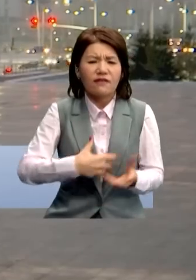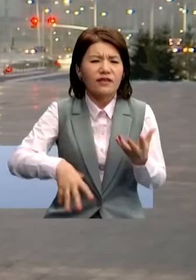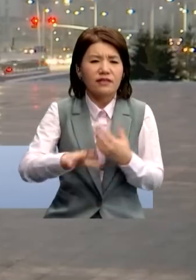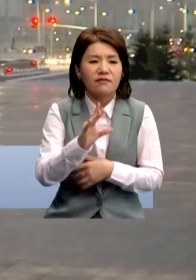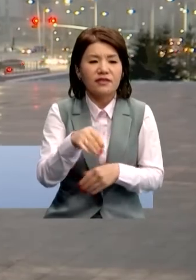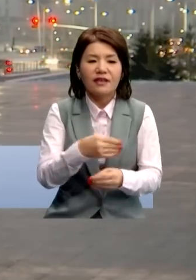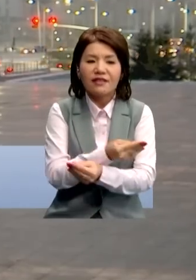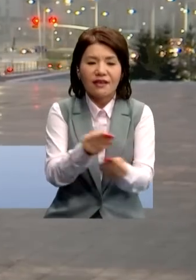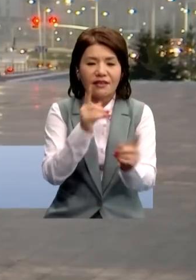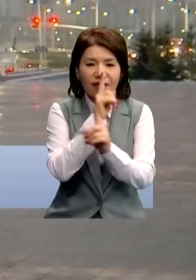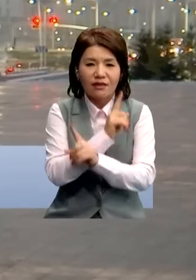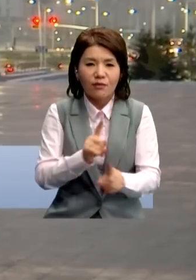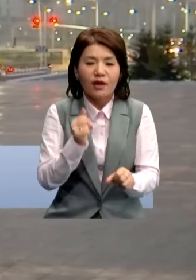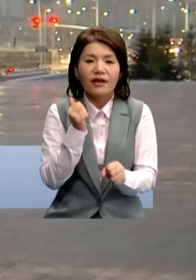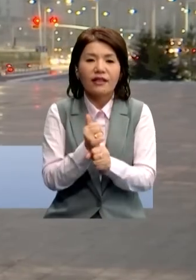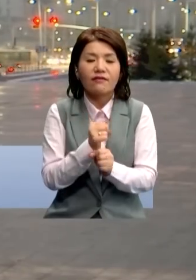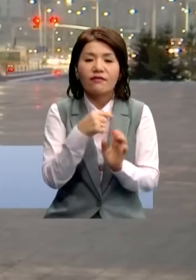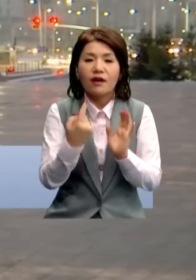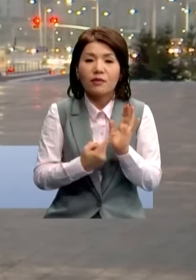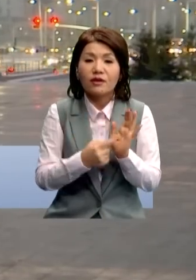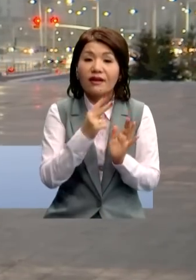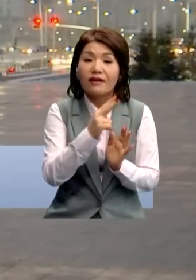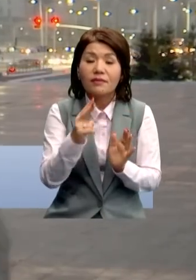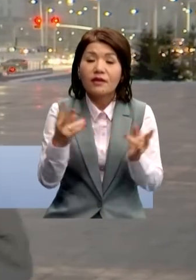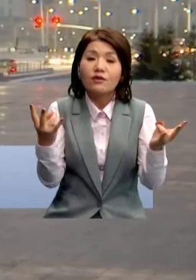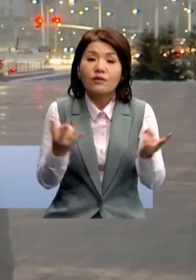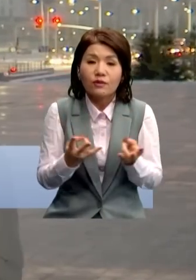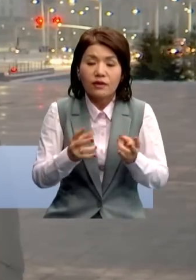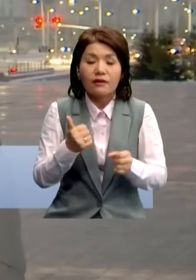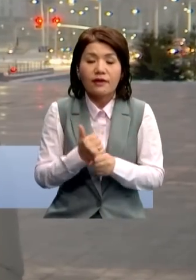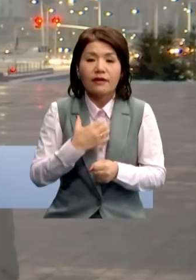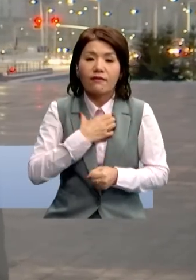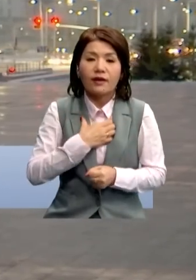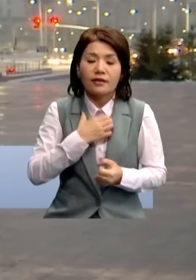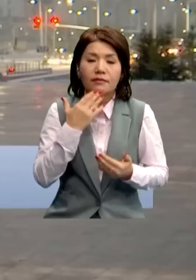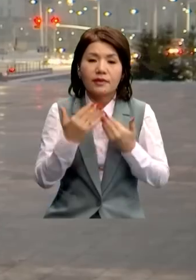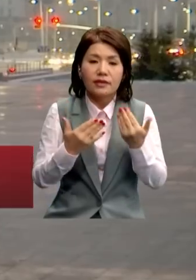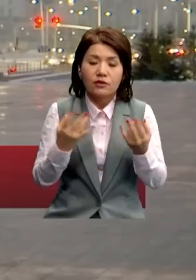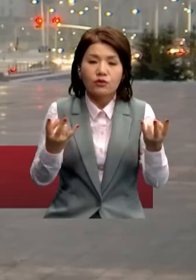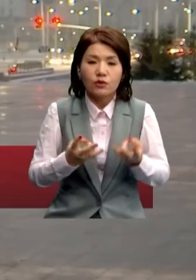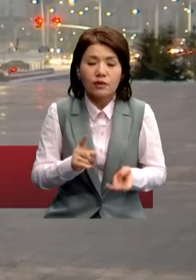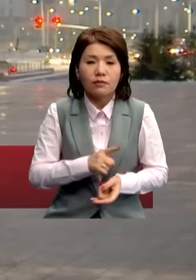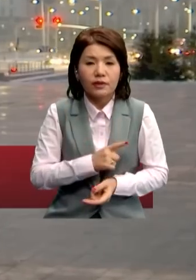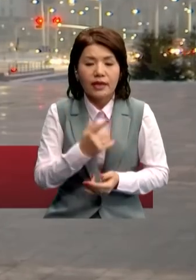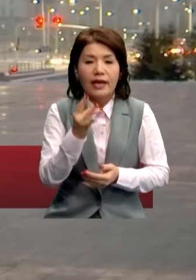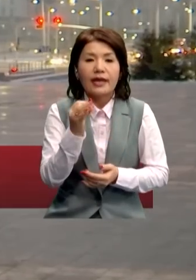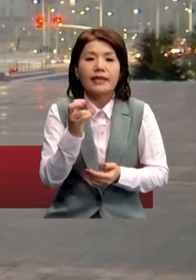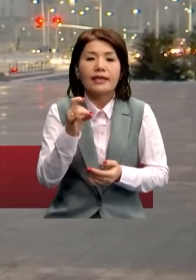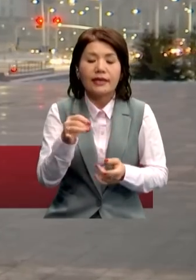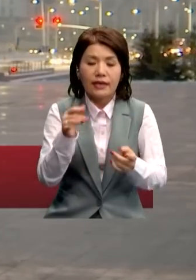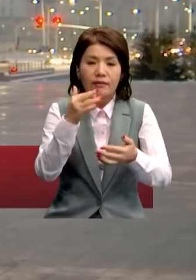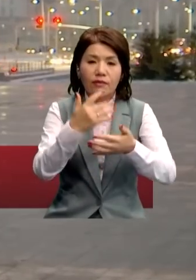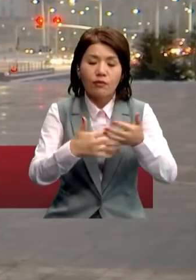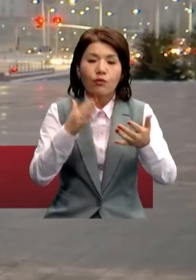виза берілмейді. Басты сұрақ, бізге кімдер керек? Осыны біліп отыру үшін сұранысқа ие мамандықтардың рейтингі